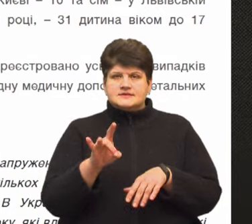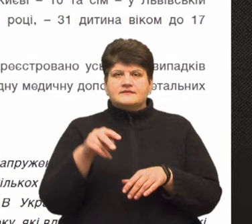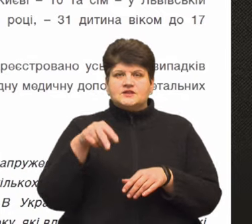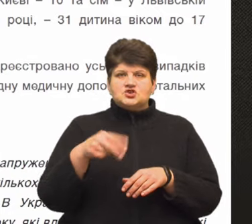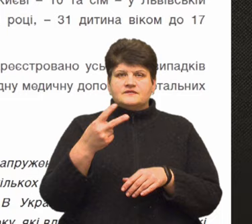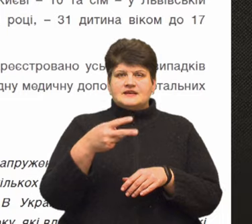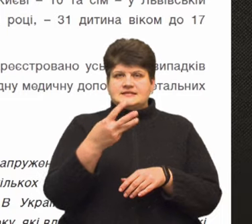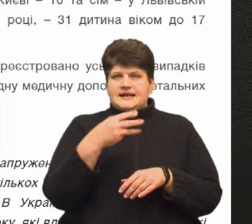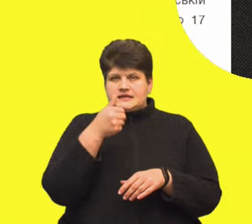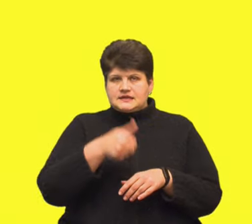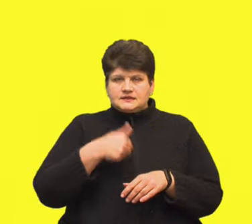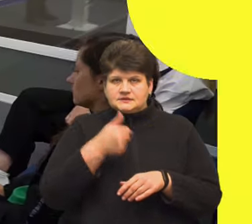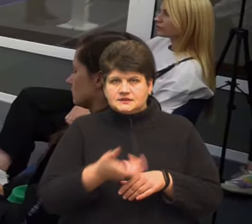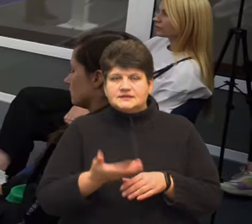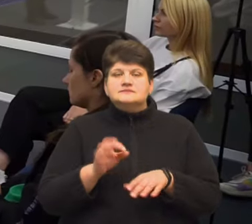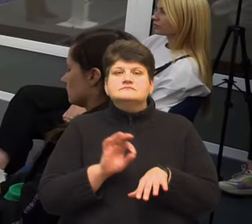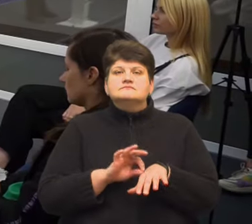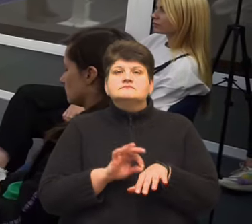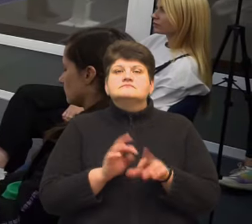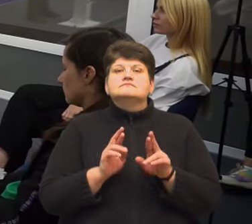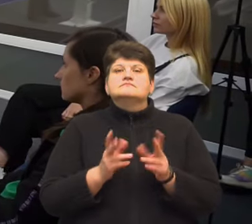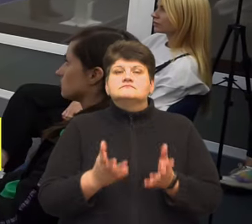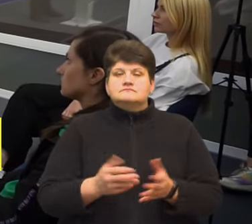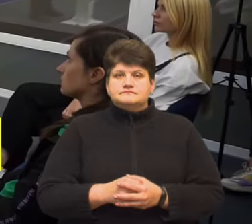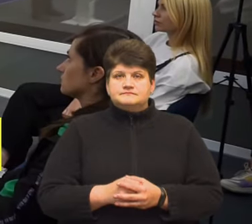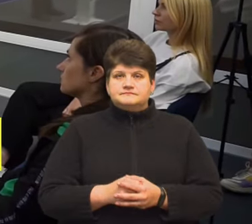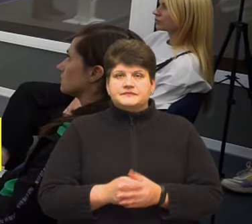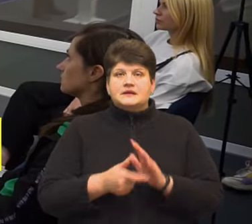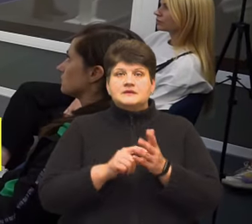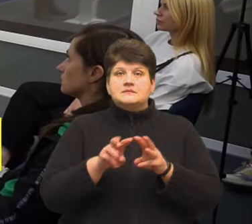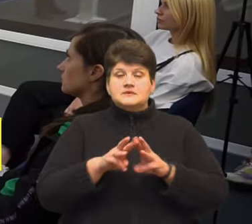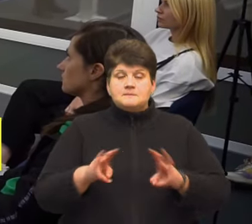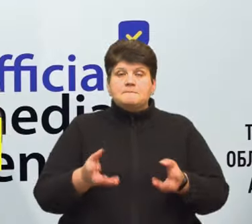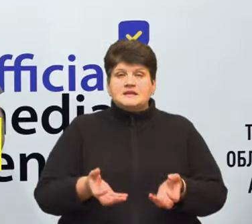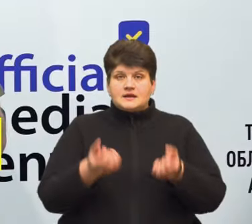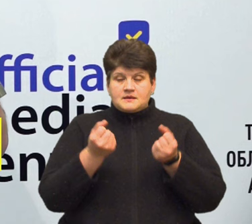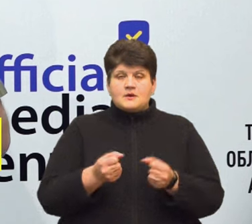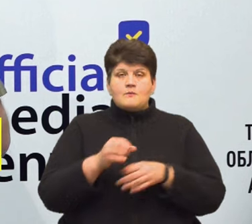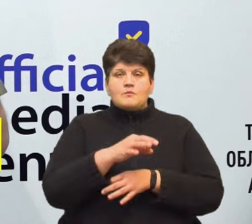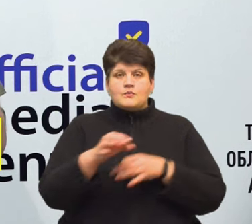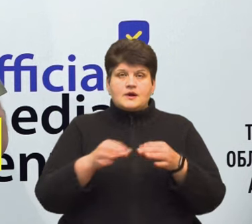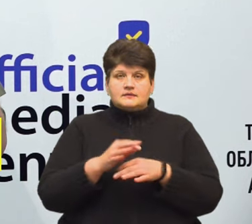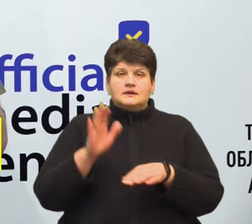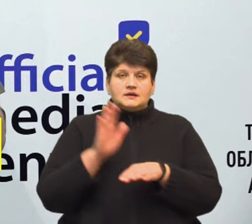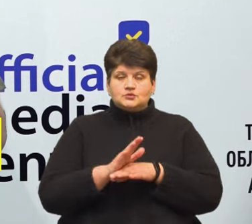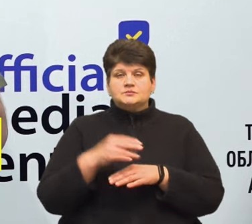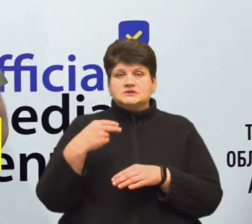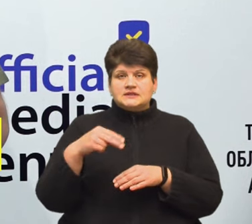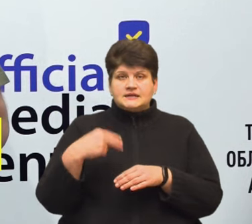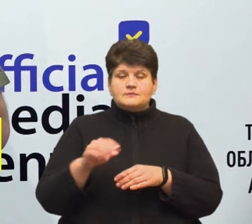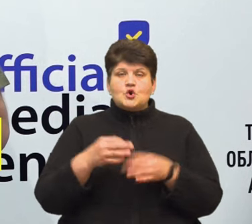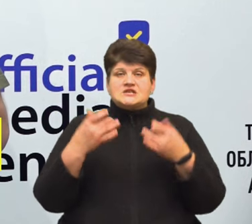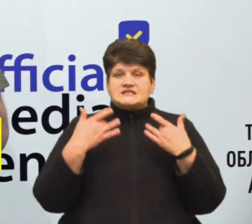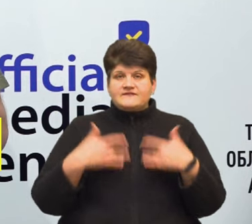симптоми захворювання кабін підтримав проєкт указу президента Володимира Зеленського про звільнення з посади голови